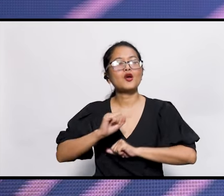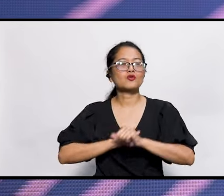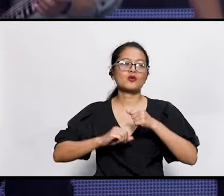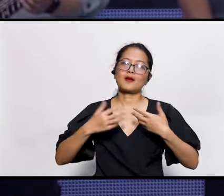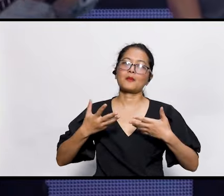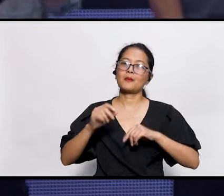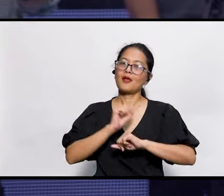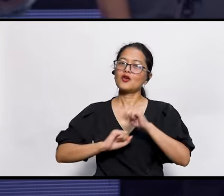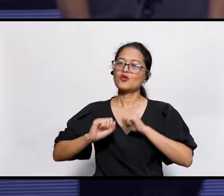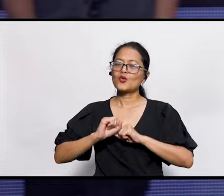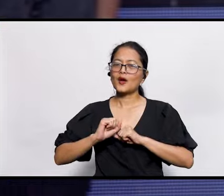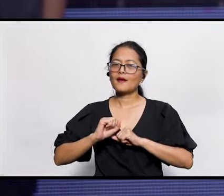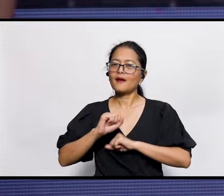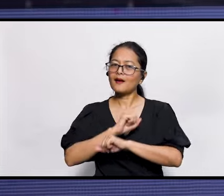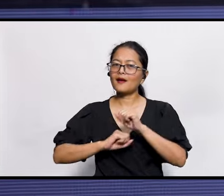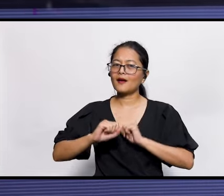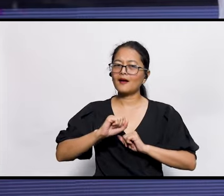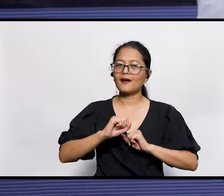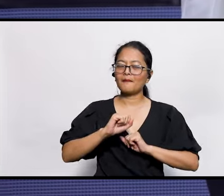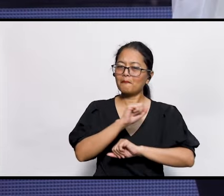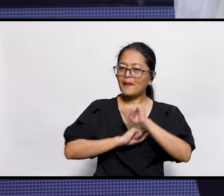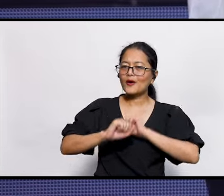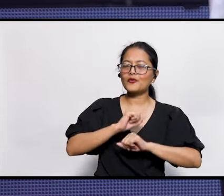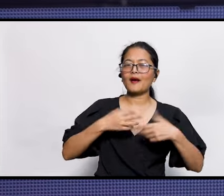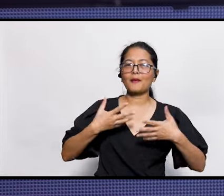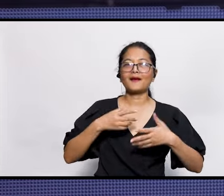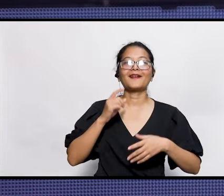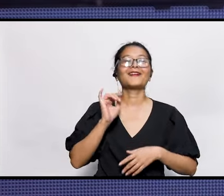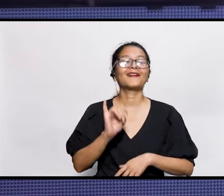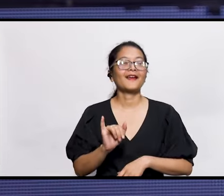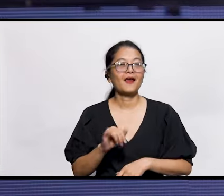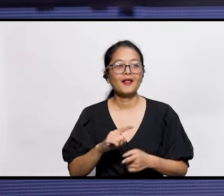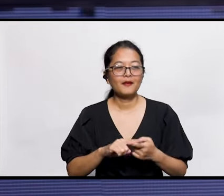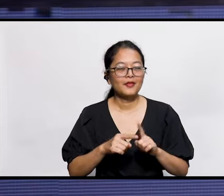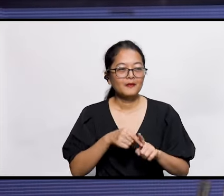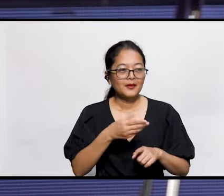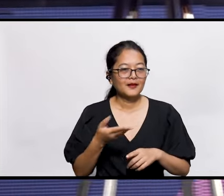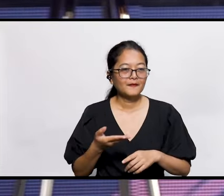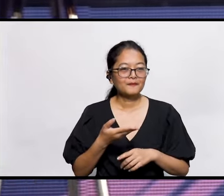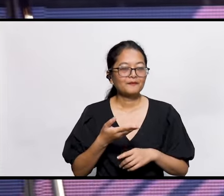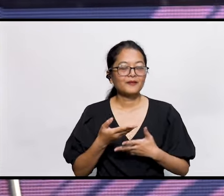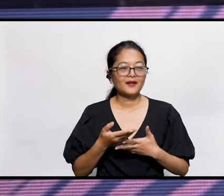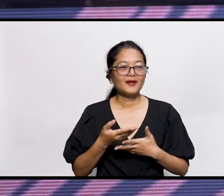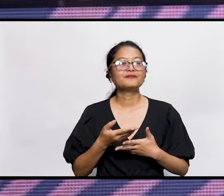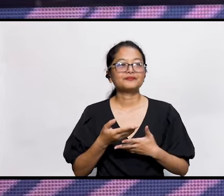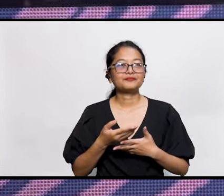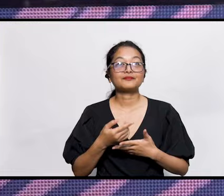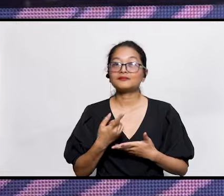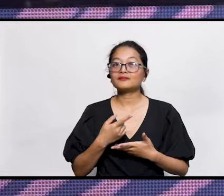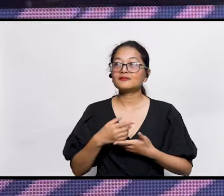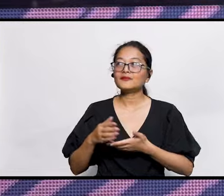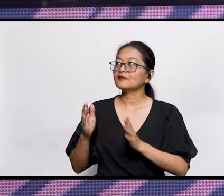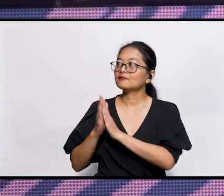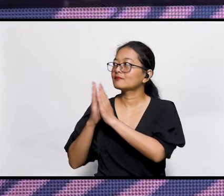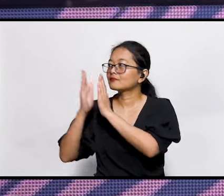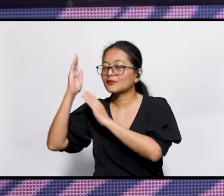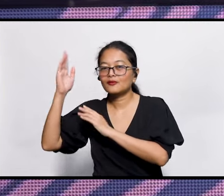diatur tuh jadi teman-teman Worship itu bukan sembarangan ini secara sacitis secara neurosaintis sudah